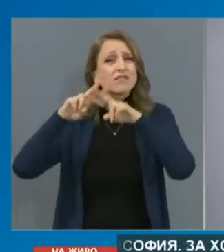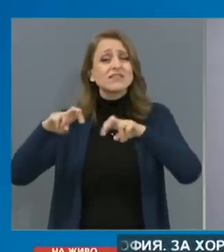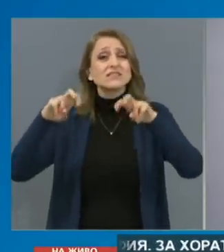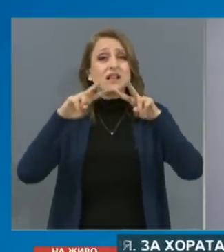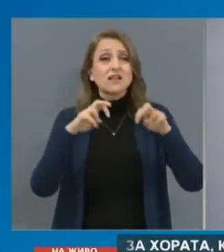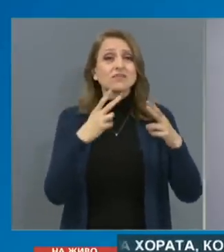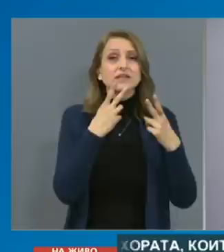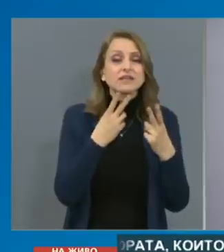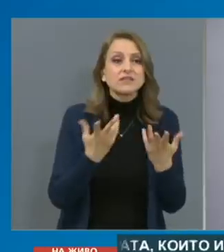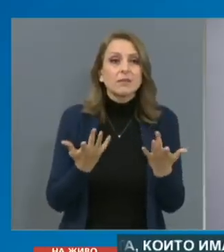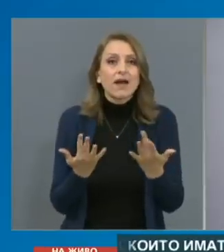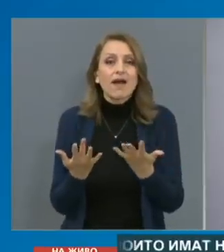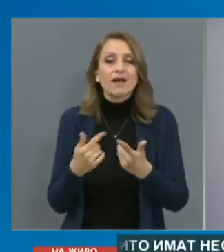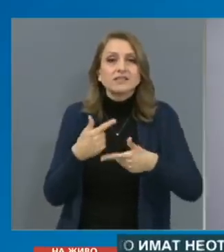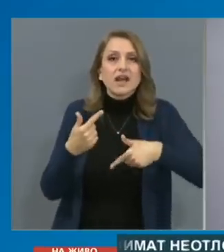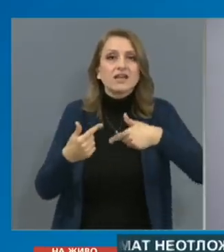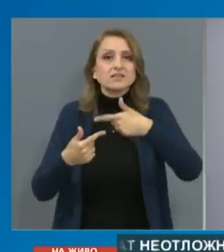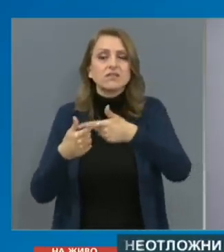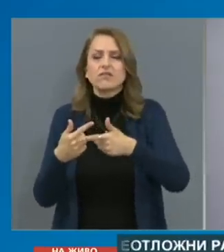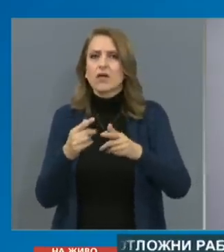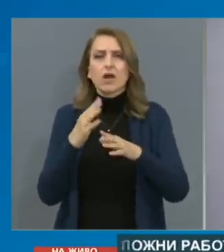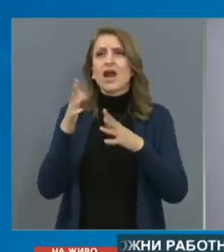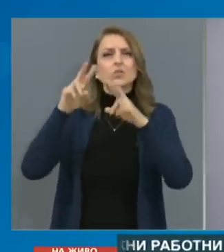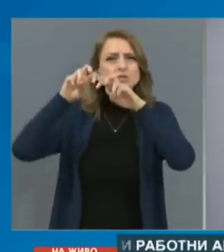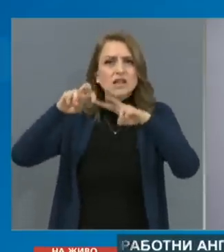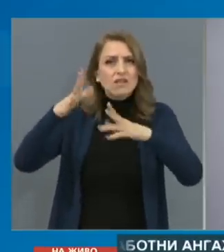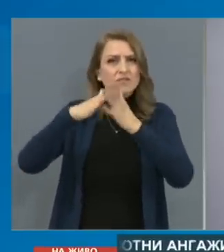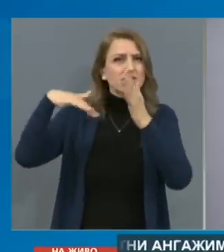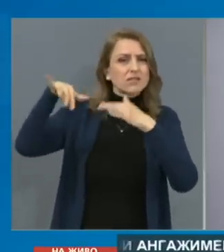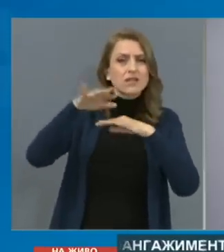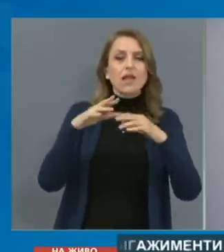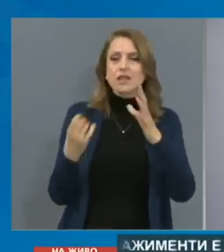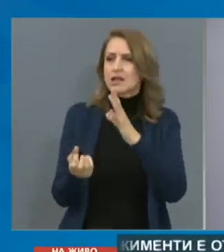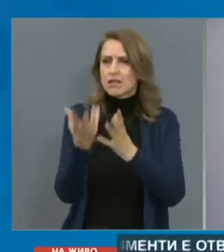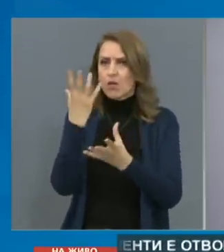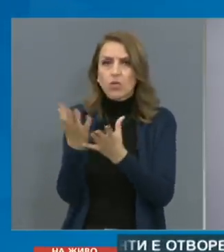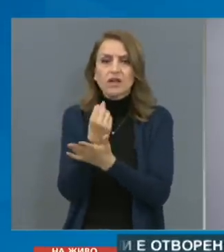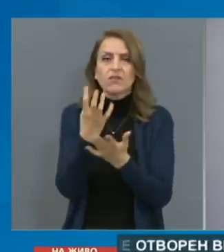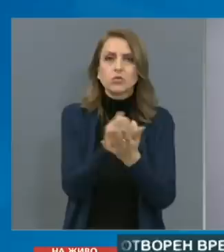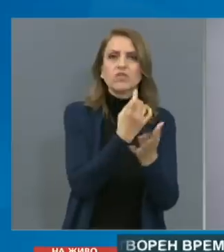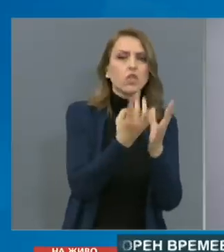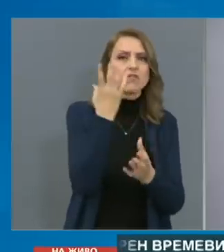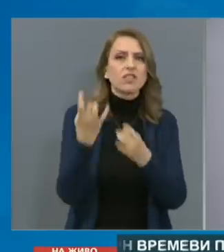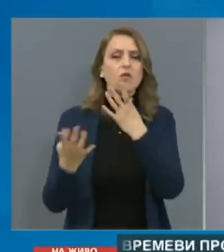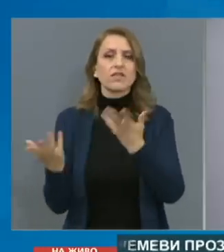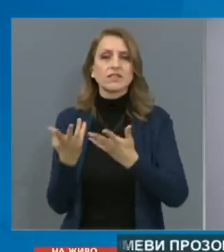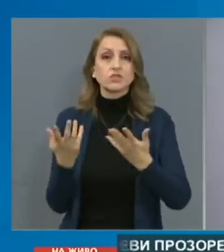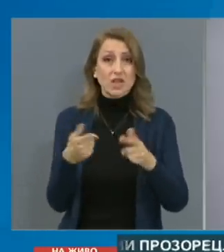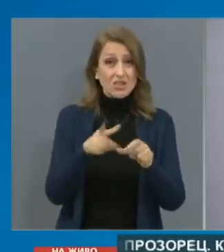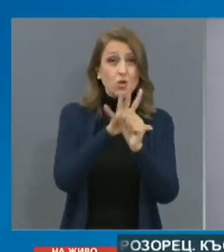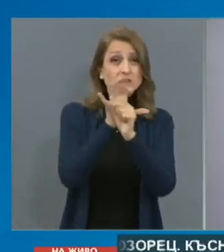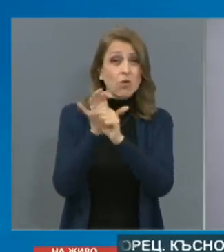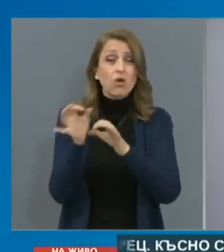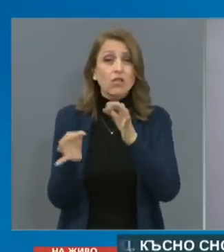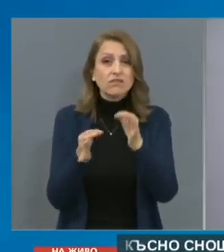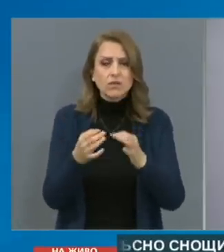патогенетичният механизъм на заболяването и се откриват все нови и нови неща. Вируса продължава да ни изненадва всеки ден